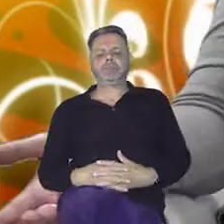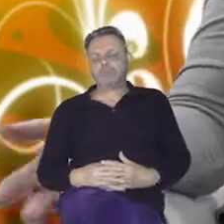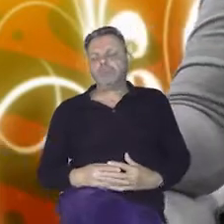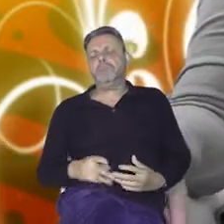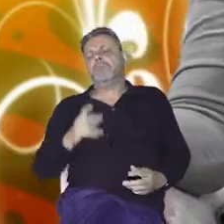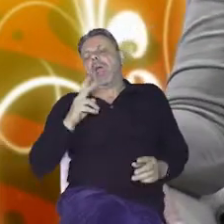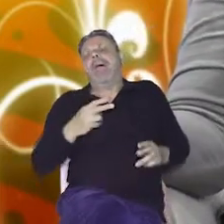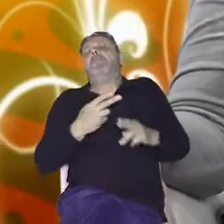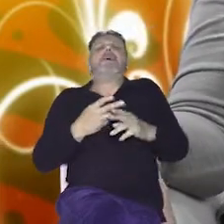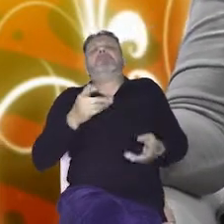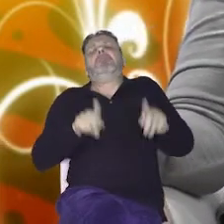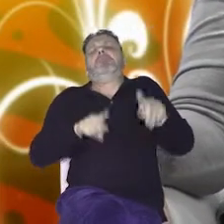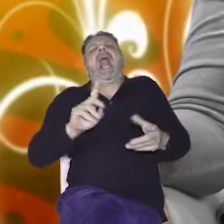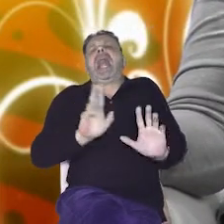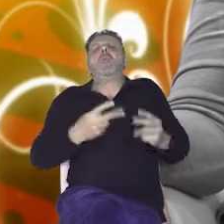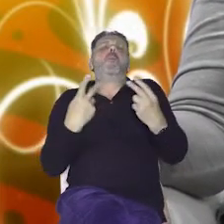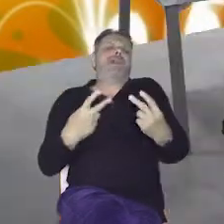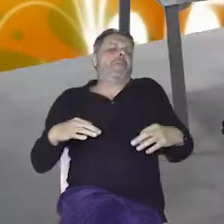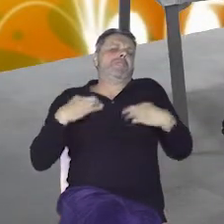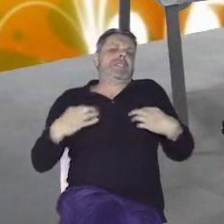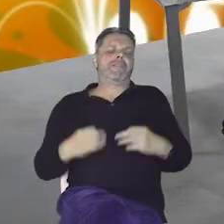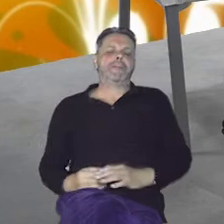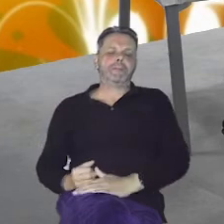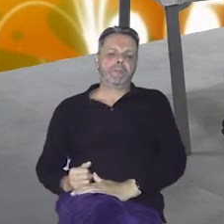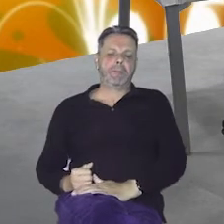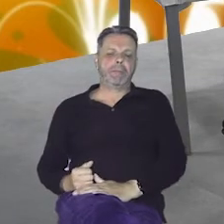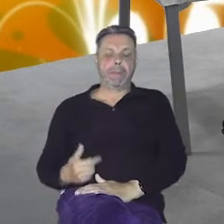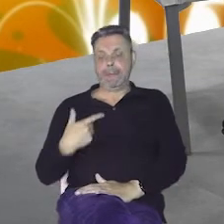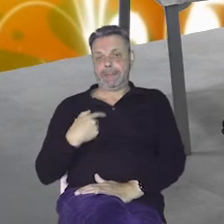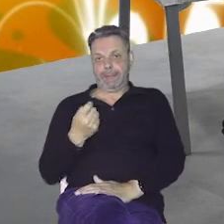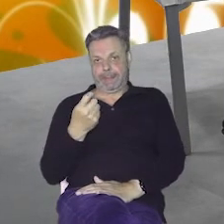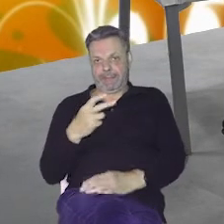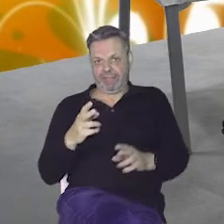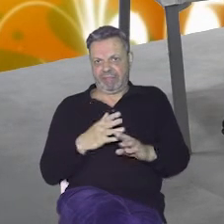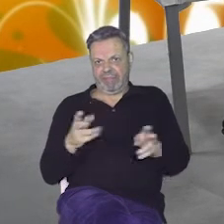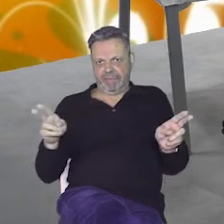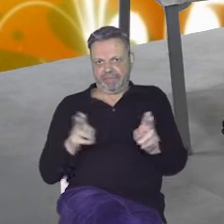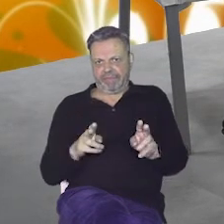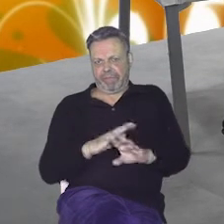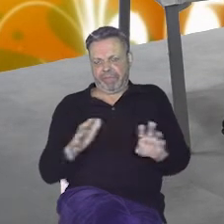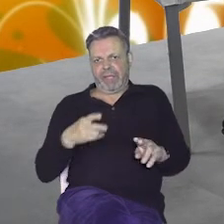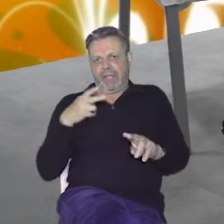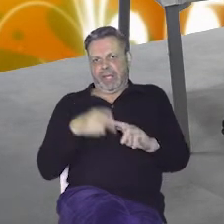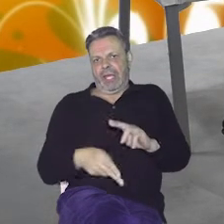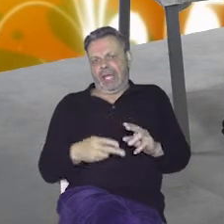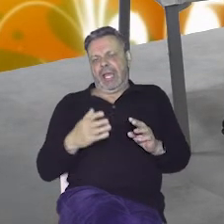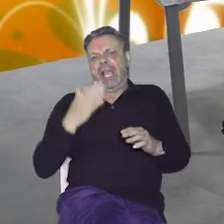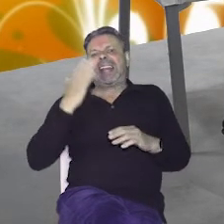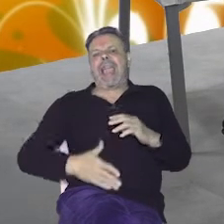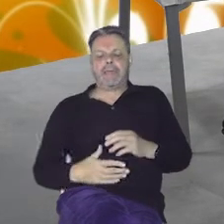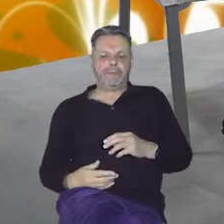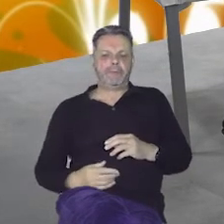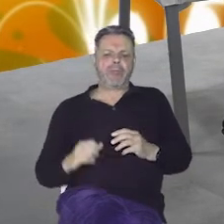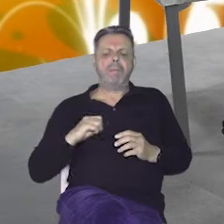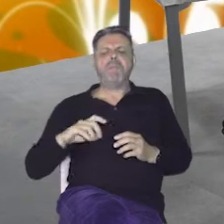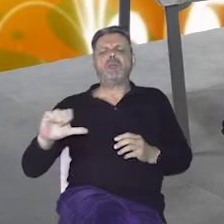stvari nemaju problem. Gospođa Dajčić, nama je kraj emisije. Mi ćemo se još sastati, nećemo se sad do kraja 6.